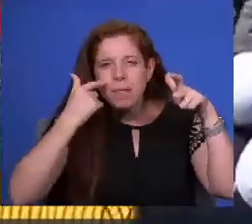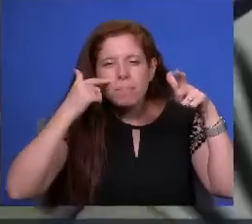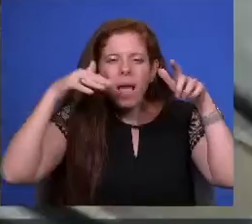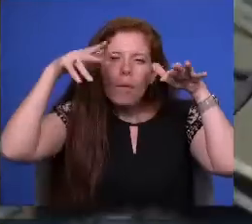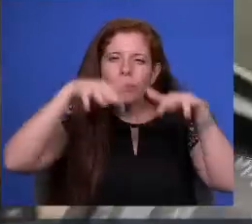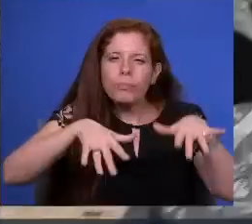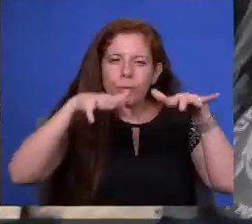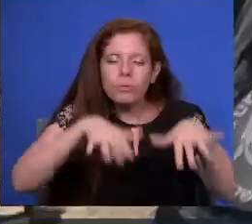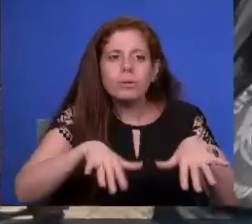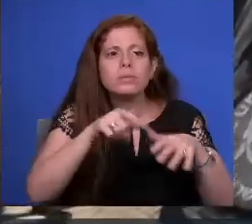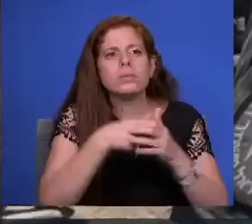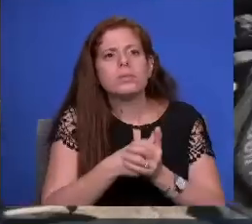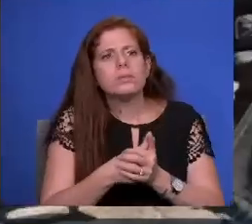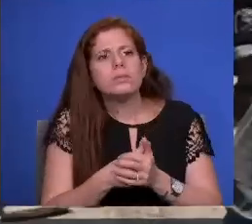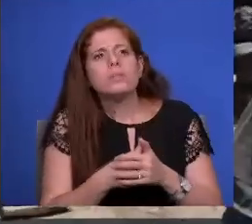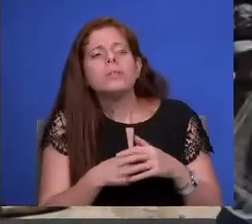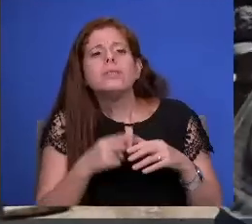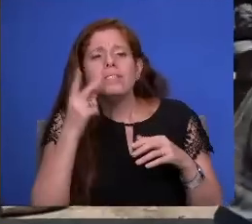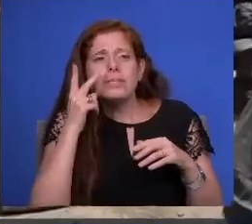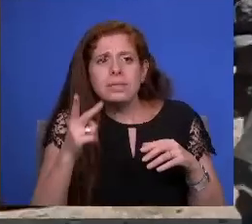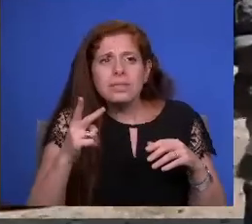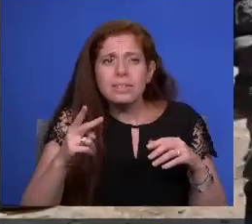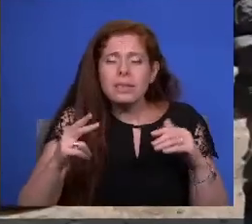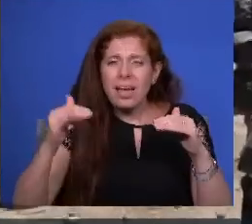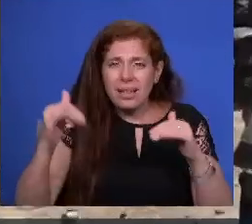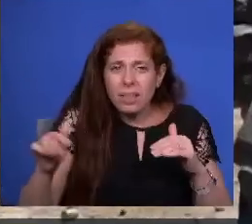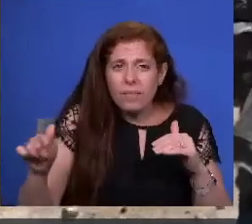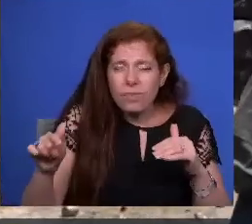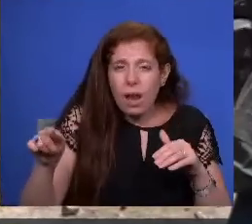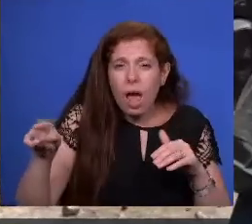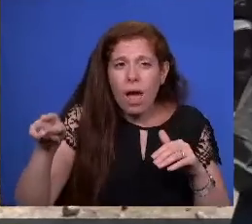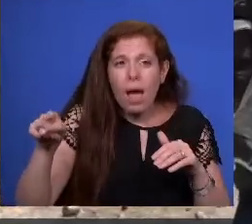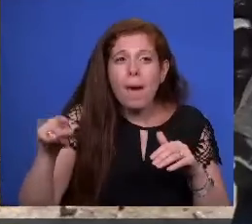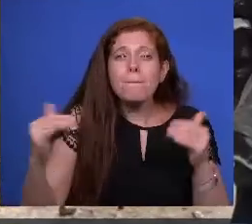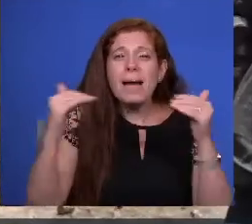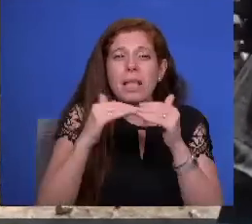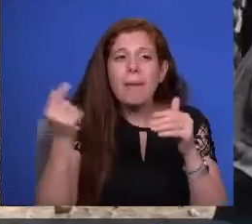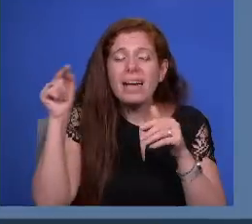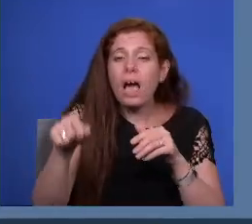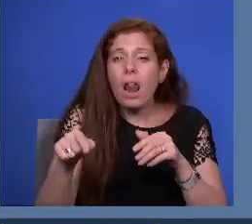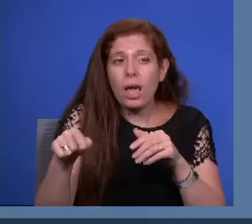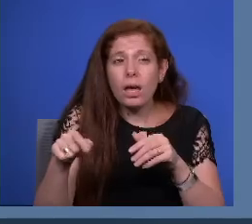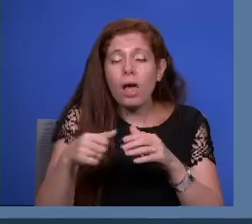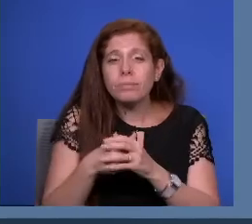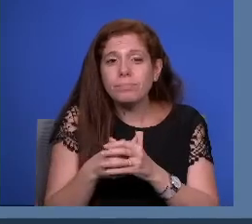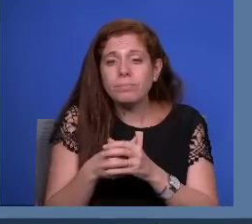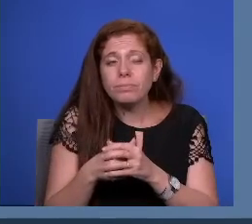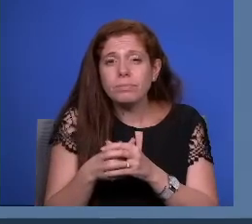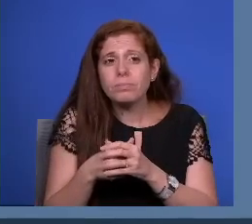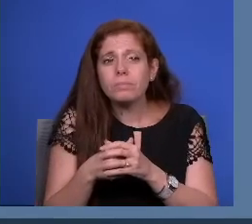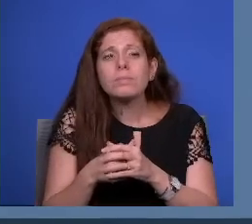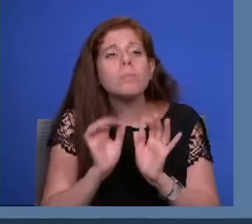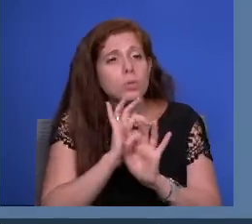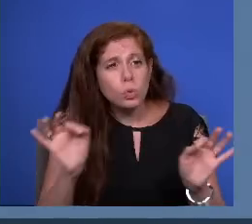רקיע, תראה איך הנפילה, מרום אחד, בהתאם להגעה אליך, שימוש בספוג. מצוין,